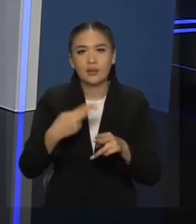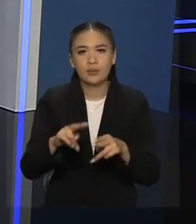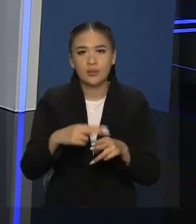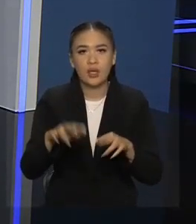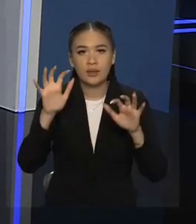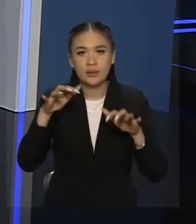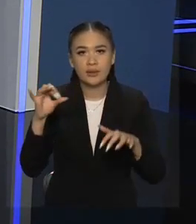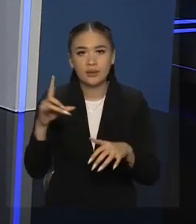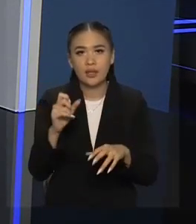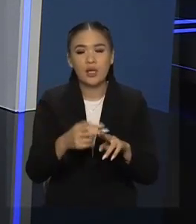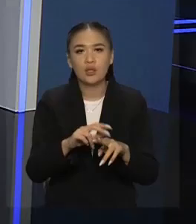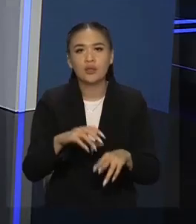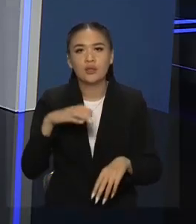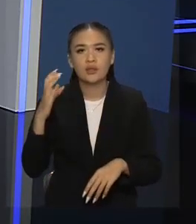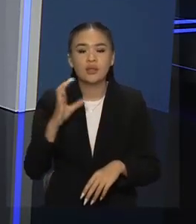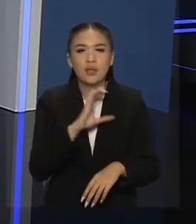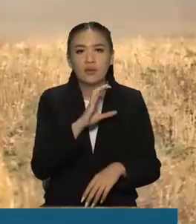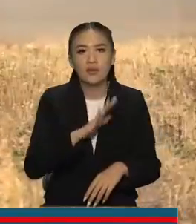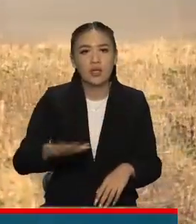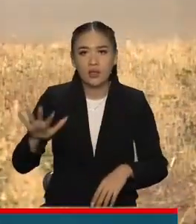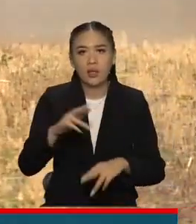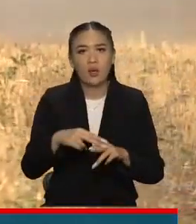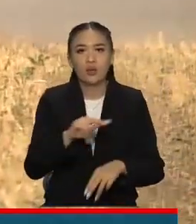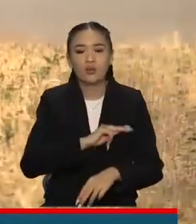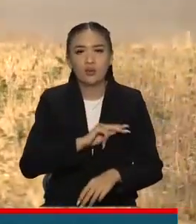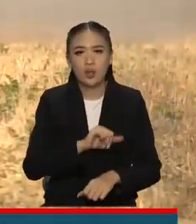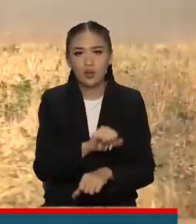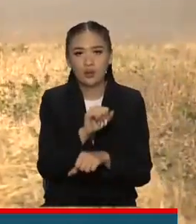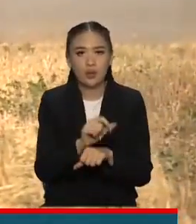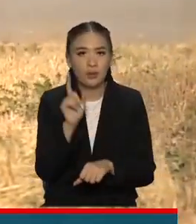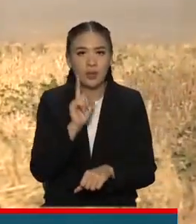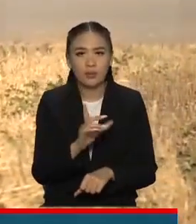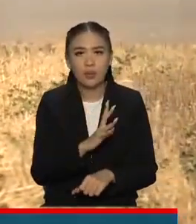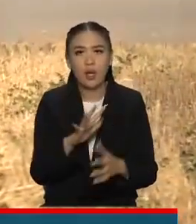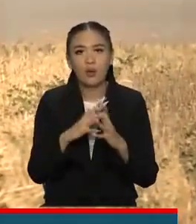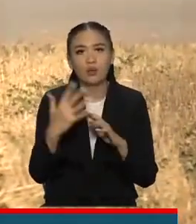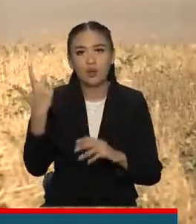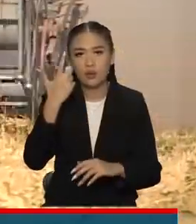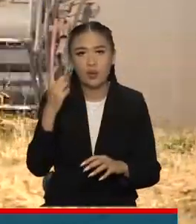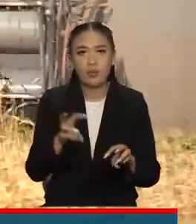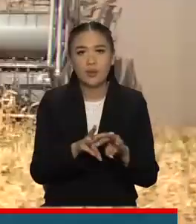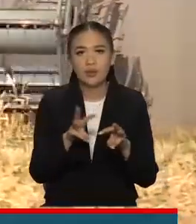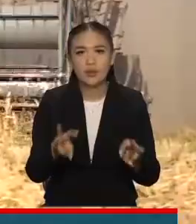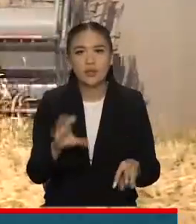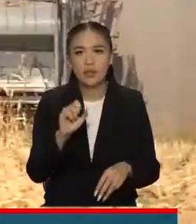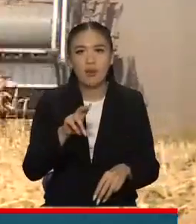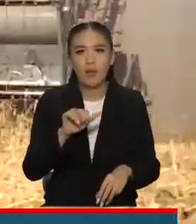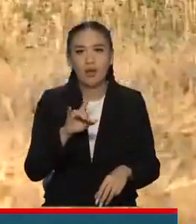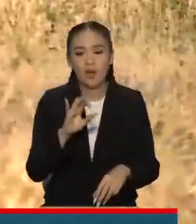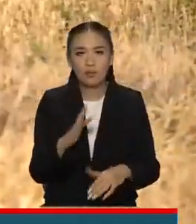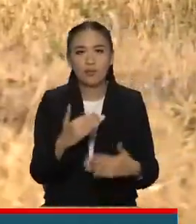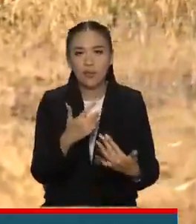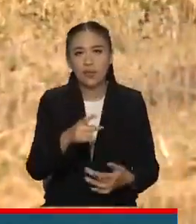шашының есірінен солтүстіктегі диқандар жұмыстарын уақытша тоқтатуға мәжбір болған. Ауыл шаруашылығы министрі Айдарбек Сапаровтың айтуынша